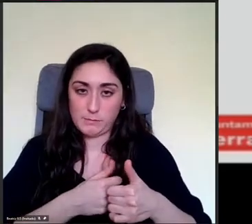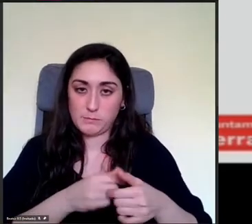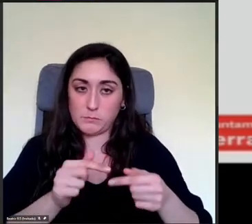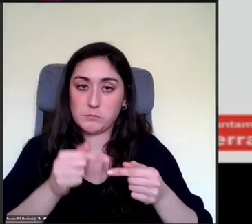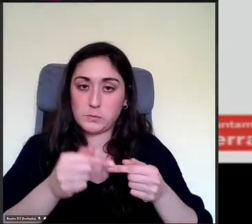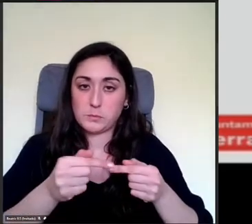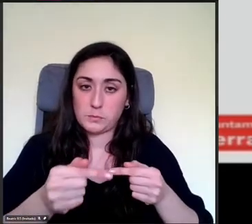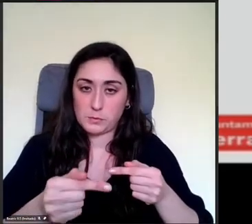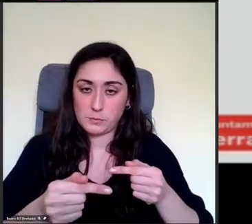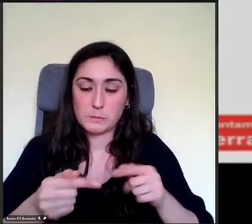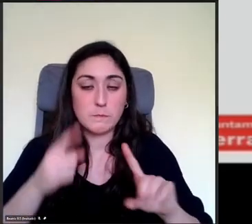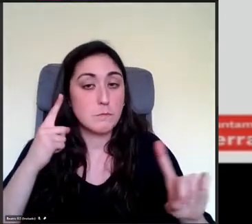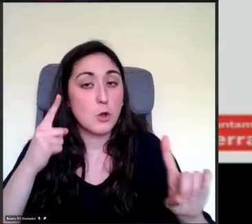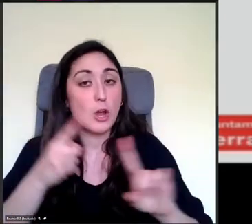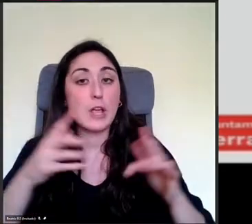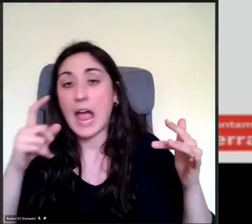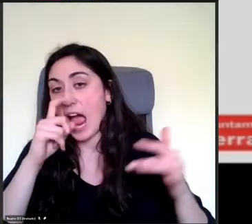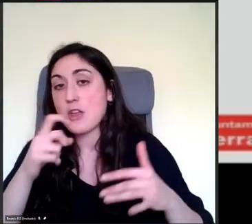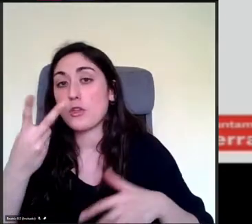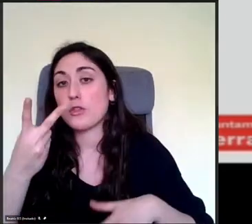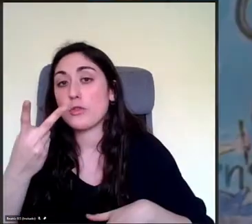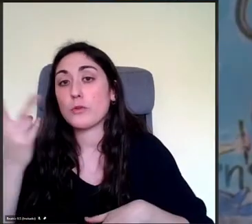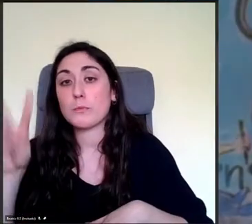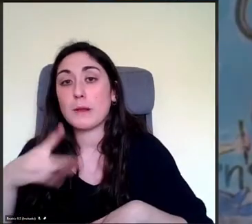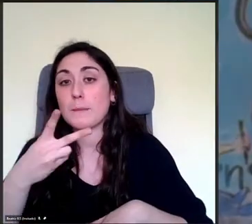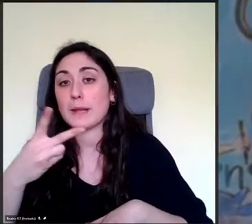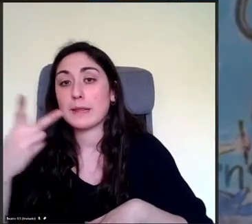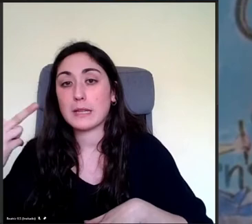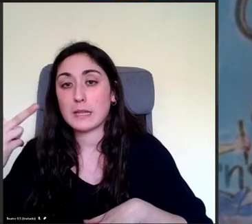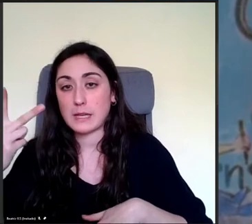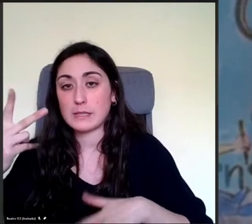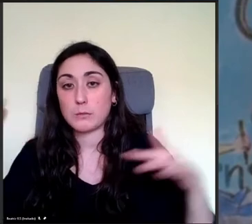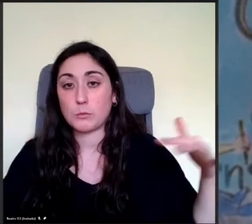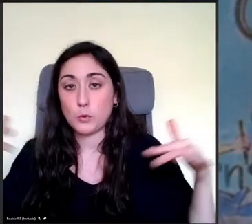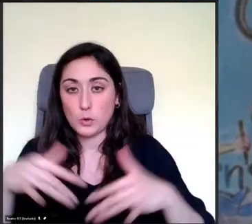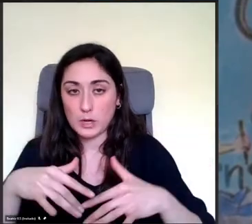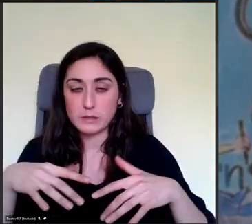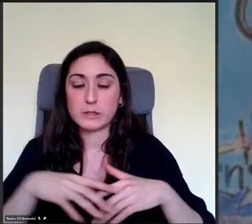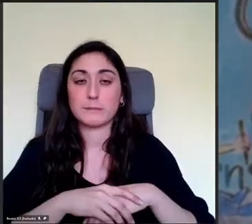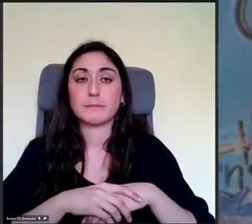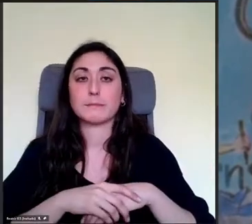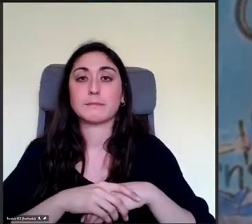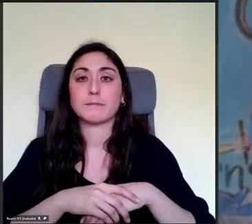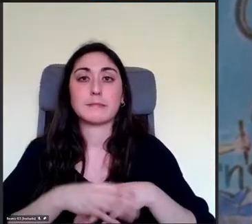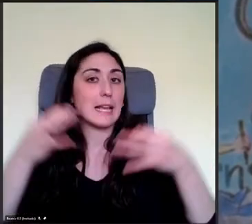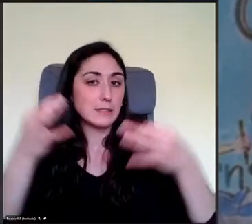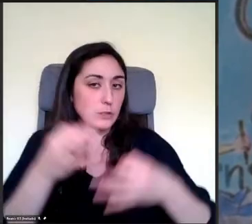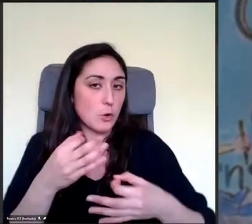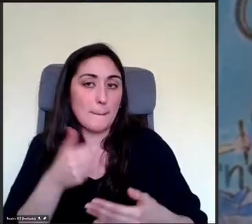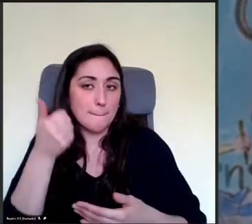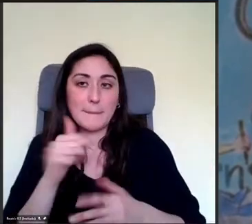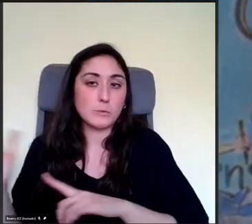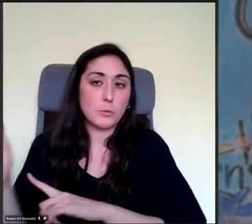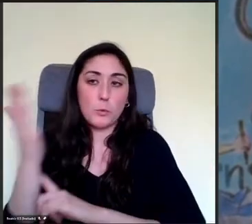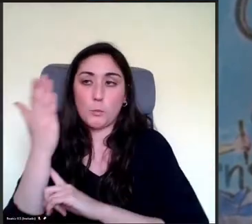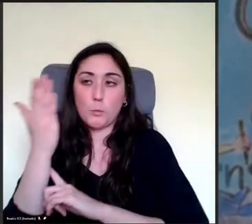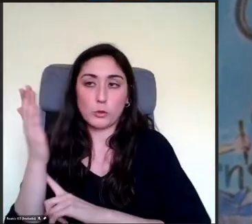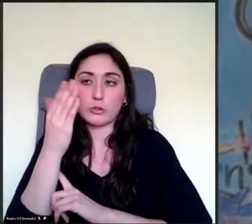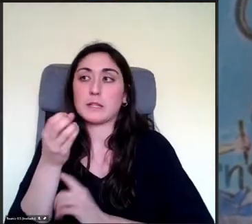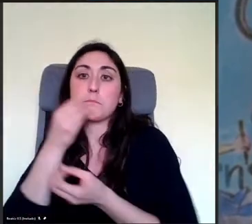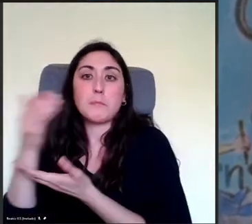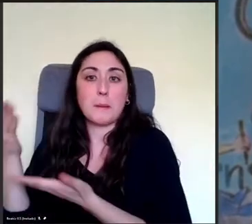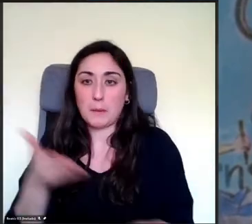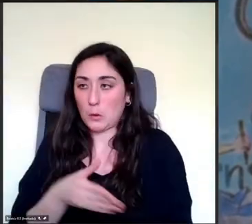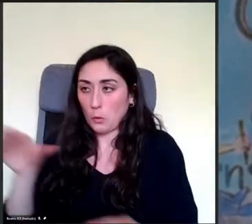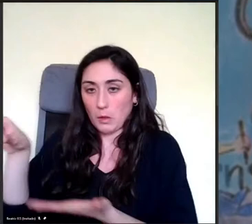al Congrés del 2023, òbviament que seran benvingudes i ben recollides qualsevol proposta, qualsevol iniciativa que voleu